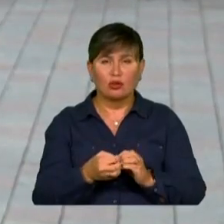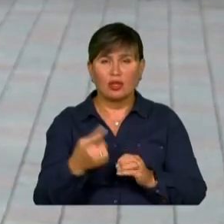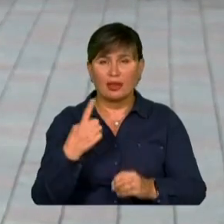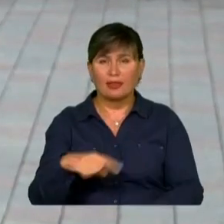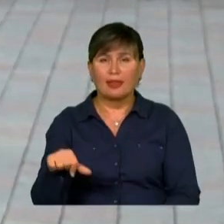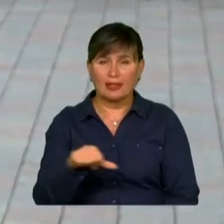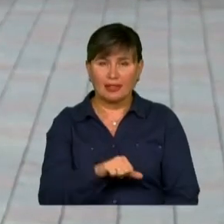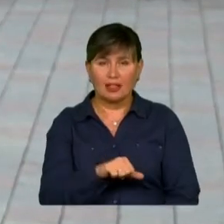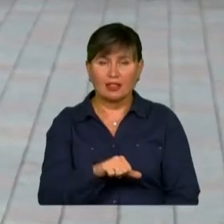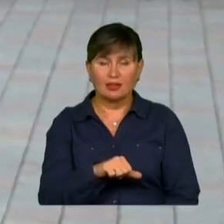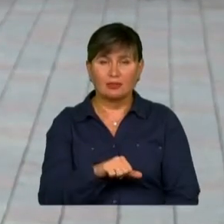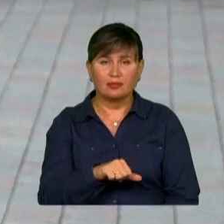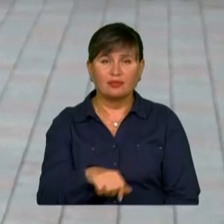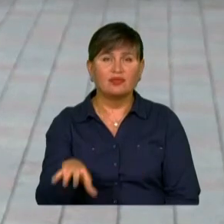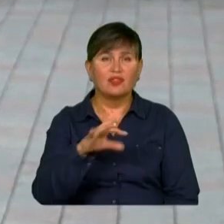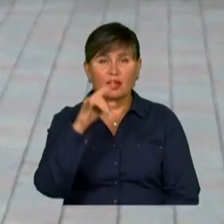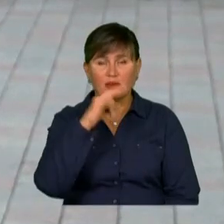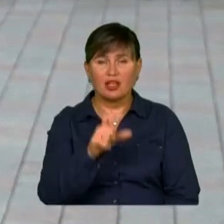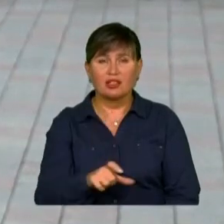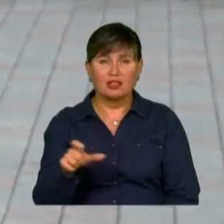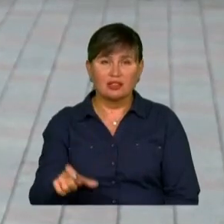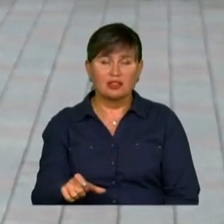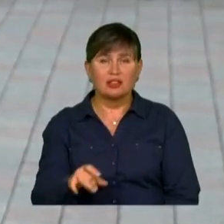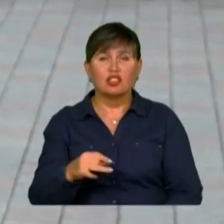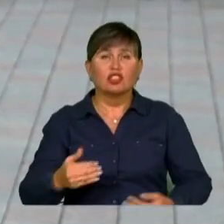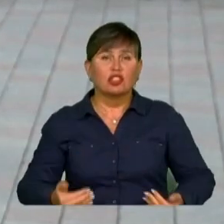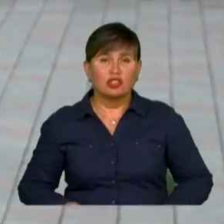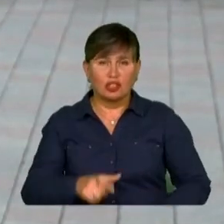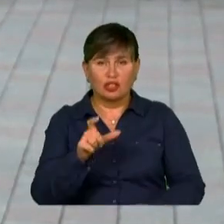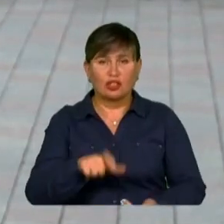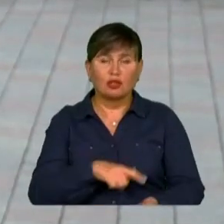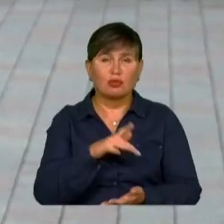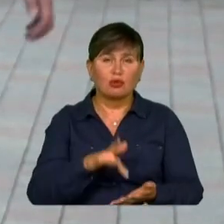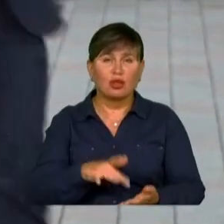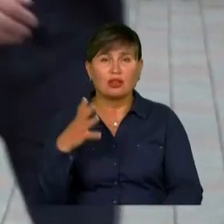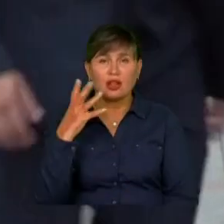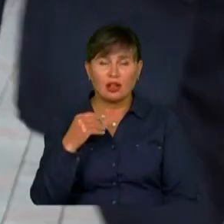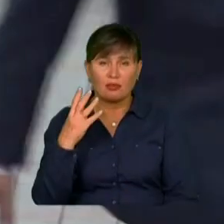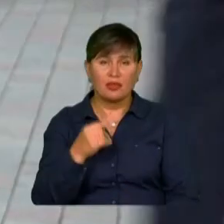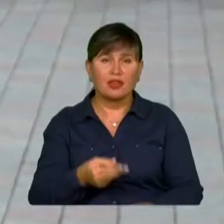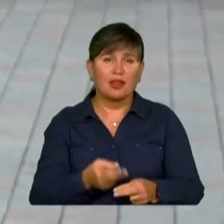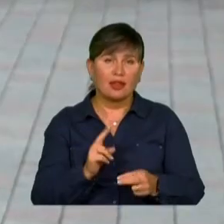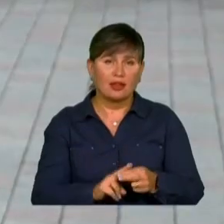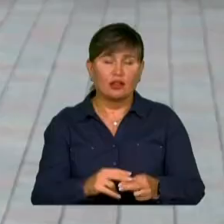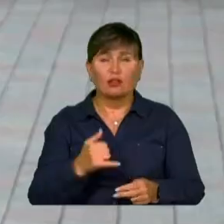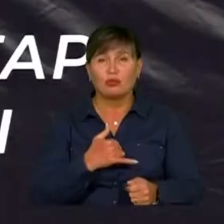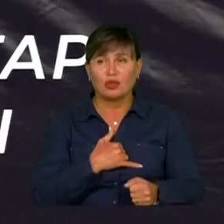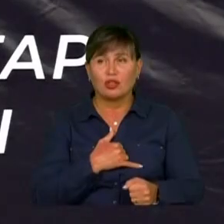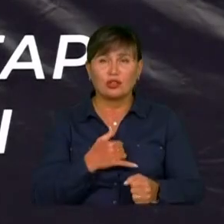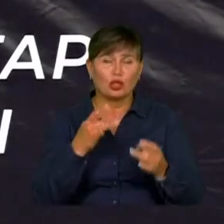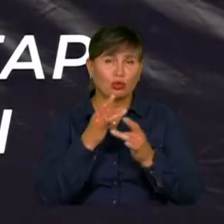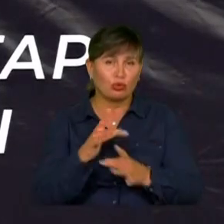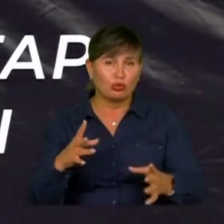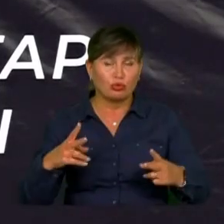недели всем казахстанцам, особенно жителям города Алматы, это же у нас